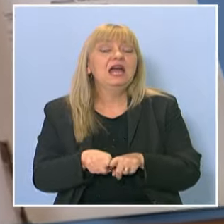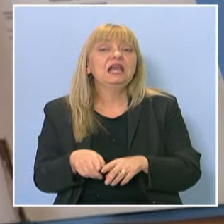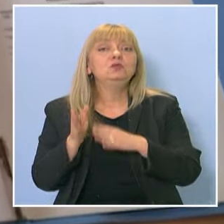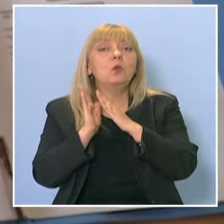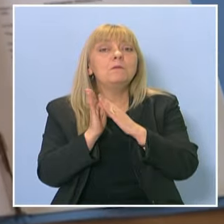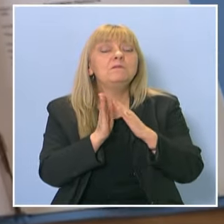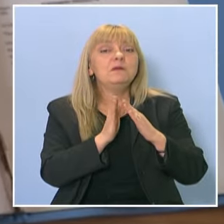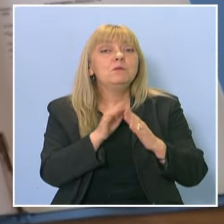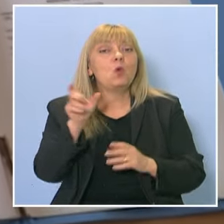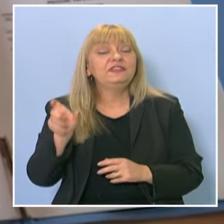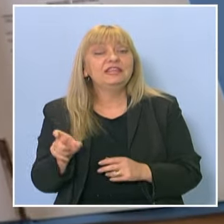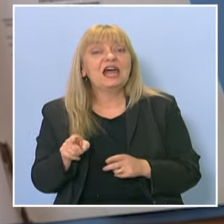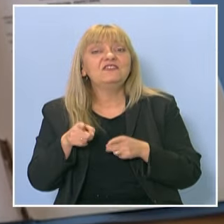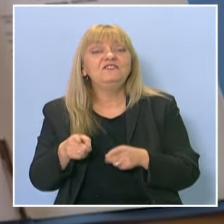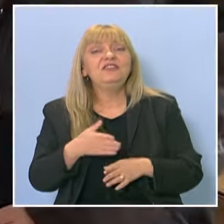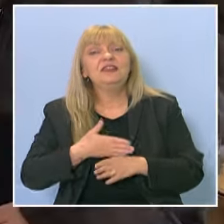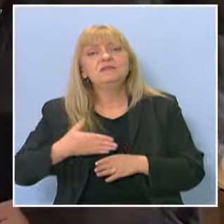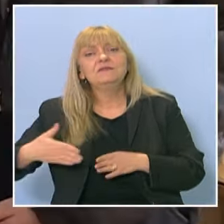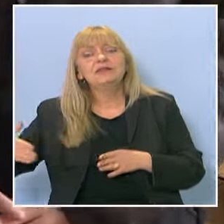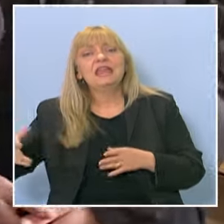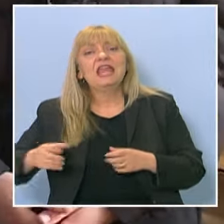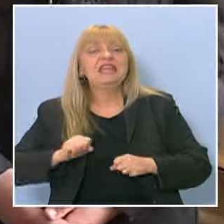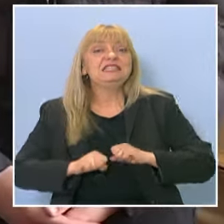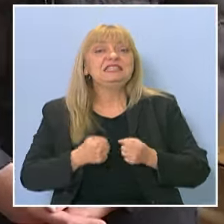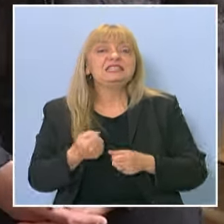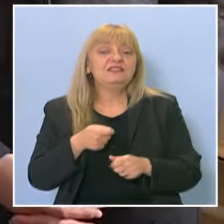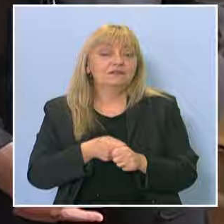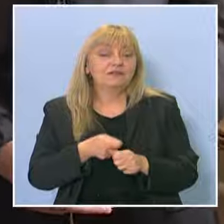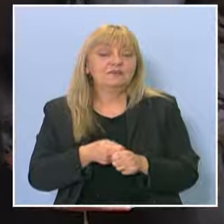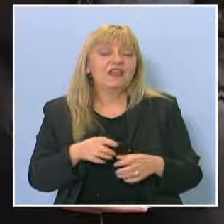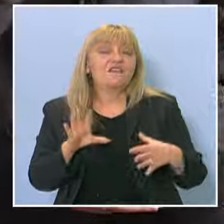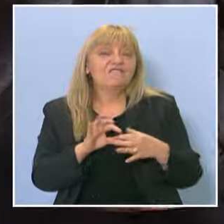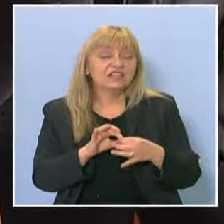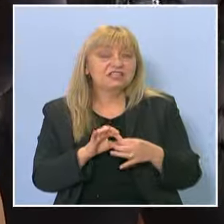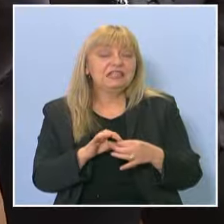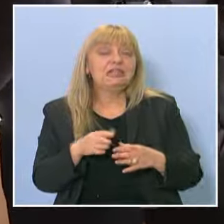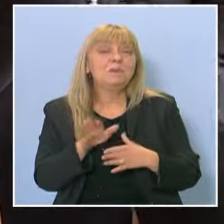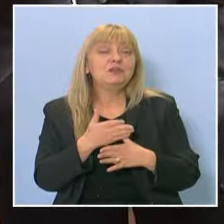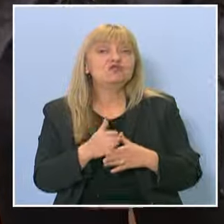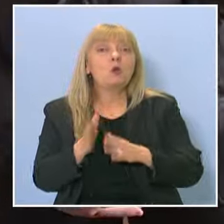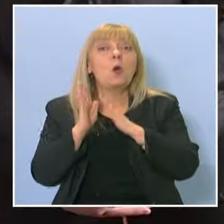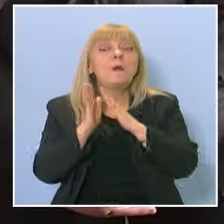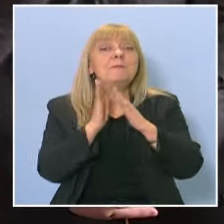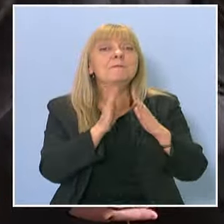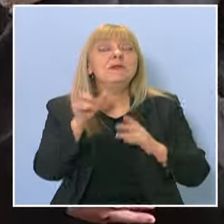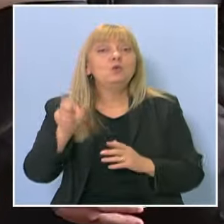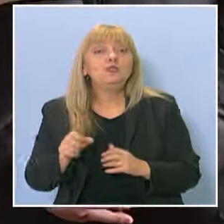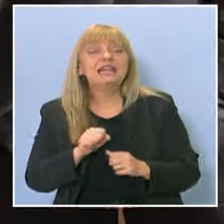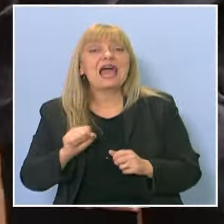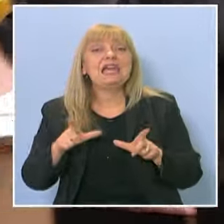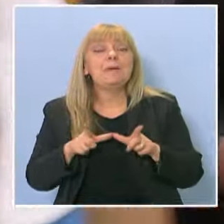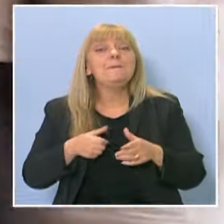редица инициативи сте организирали. Тя всъщност връзката между библиотекар и медиатор за мен е много близка. И много